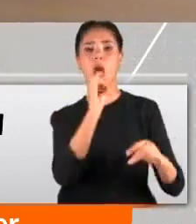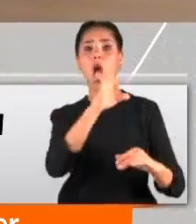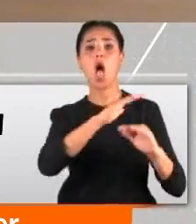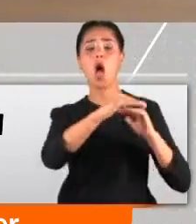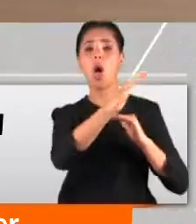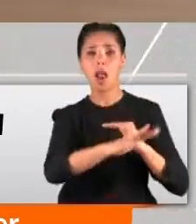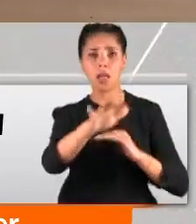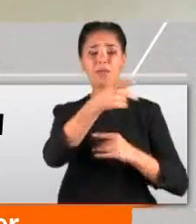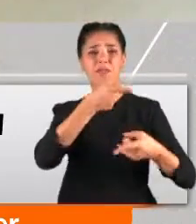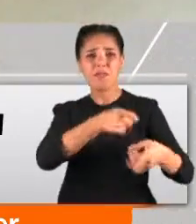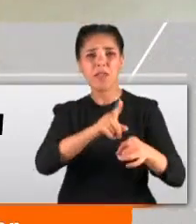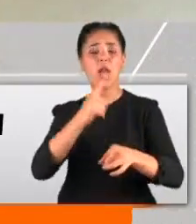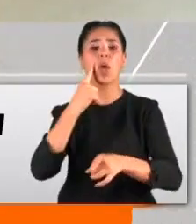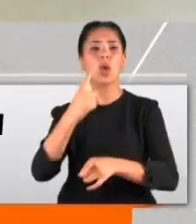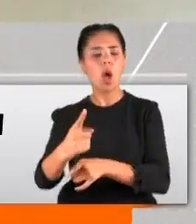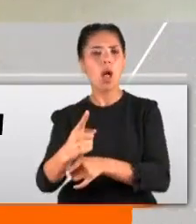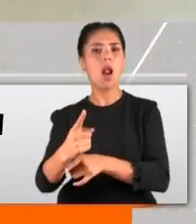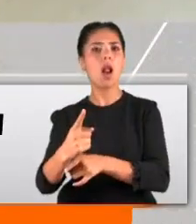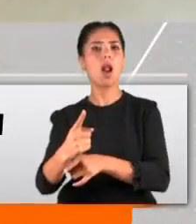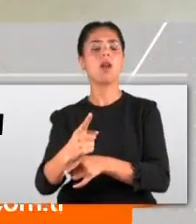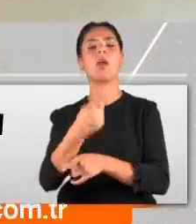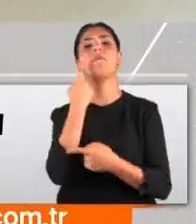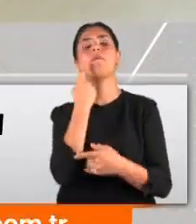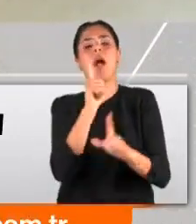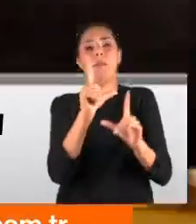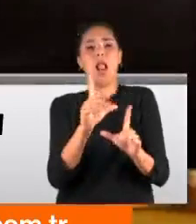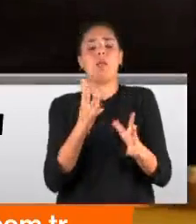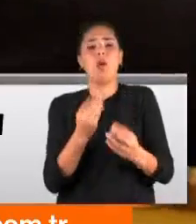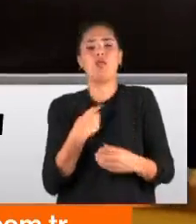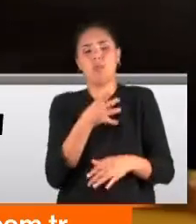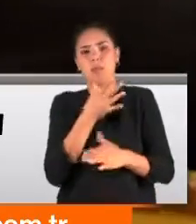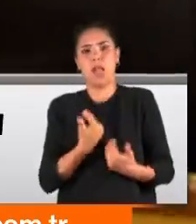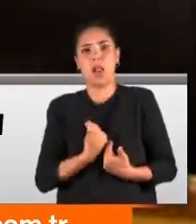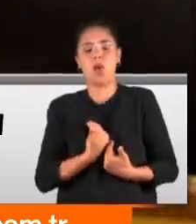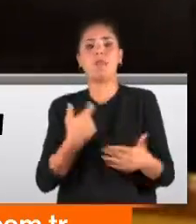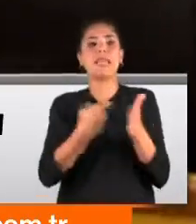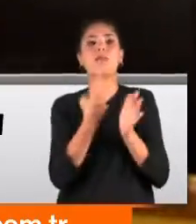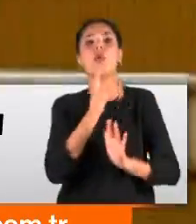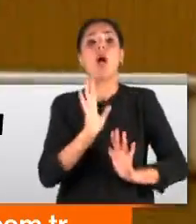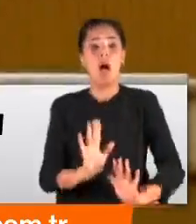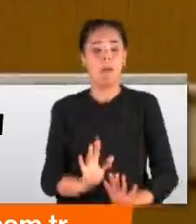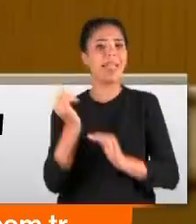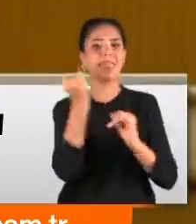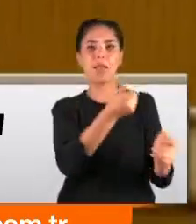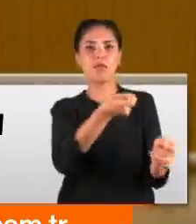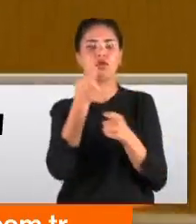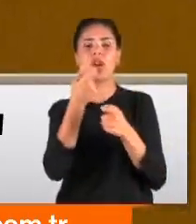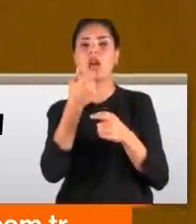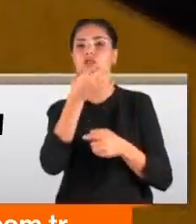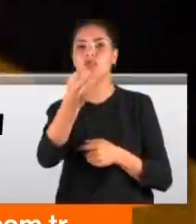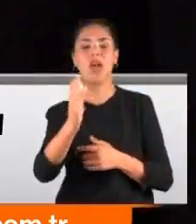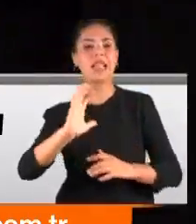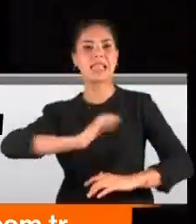bu tür fitne teşebbüslerine prim vermeyeceğini biliyorum. Erdoğan isim vermedi ama tepki çeken çağrının